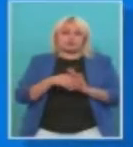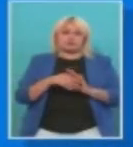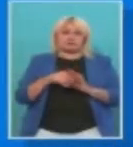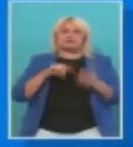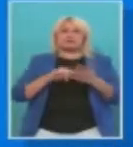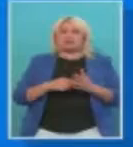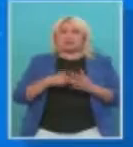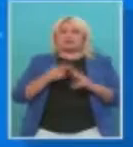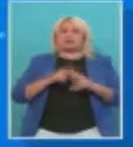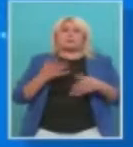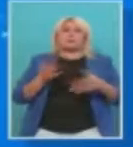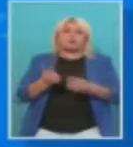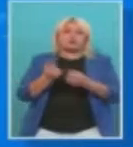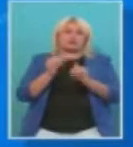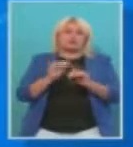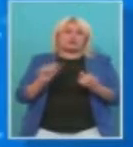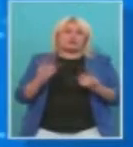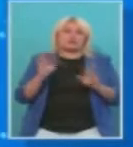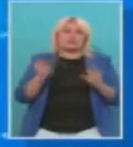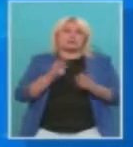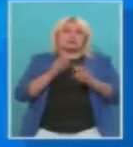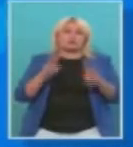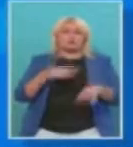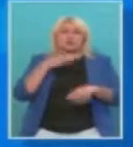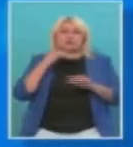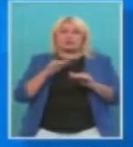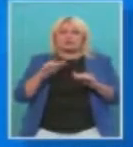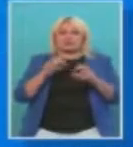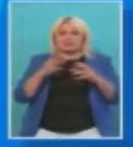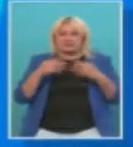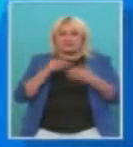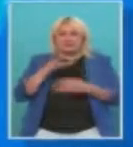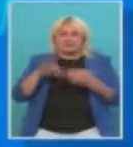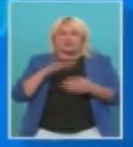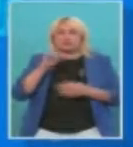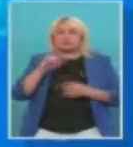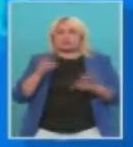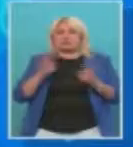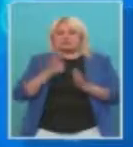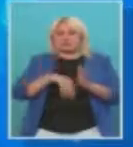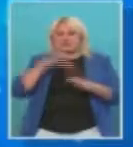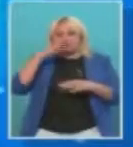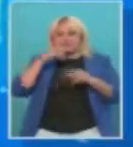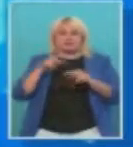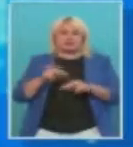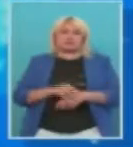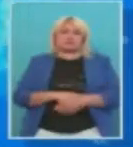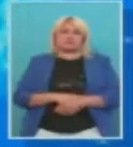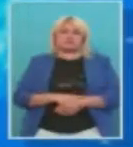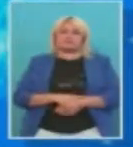Цель акции – оказание поддержки детям из малообеспеченных и многодетных семей, детей-сирот, а также оставшихся без попечения